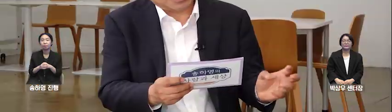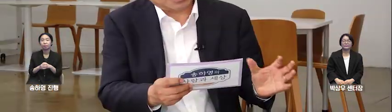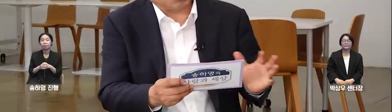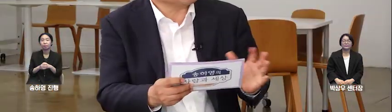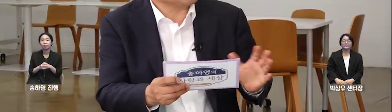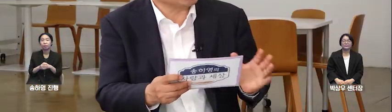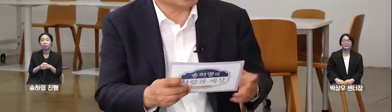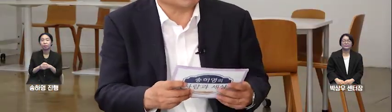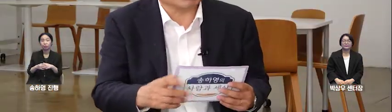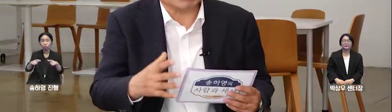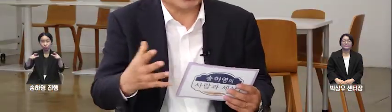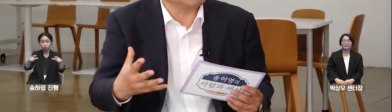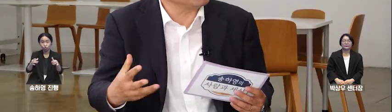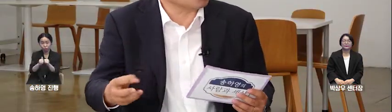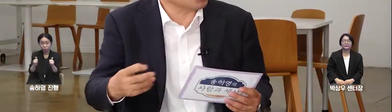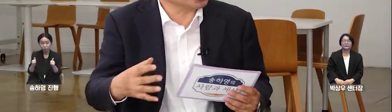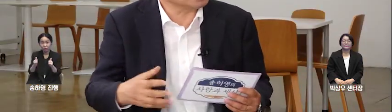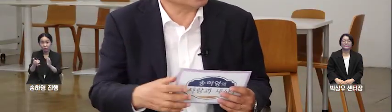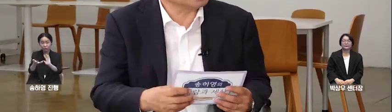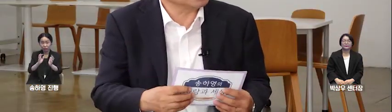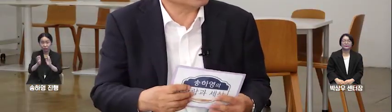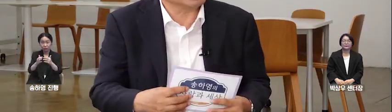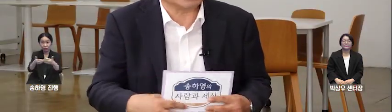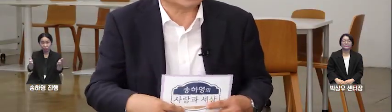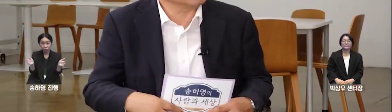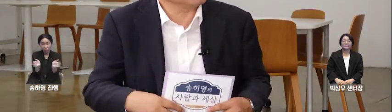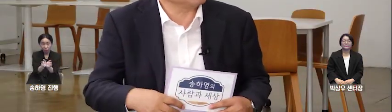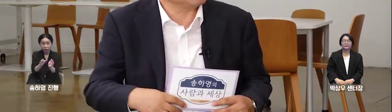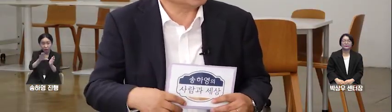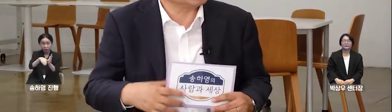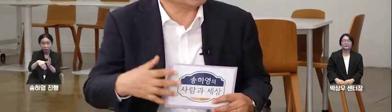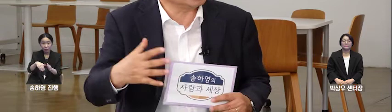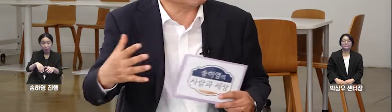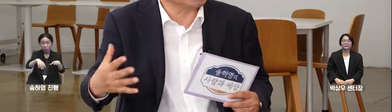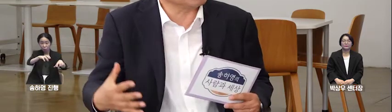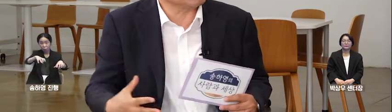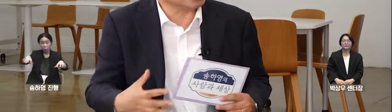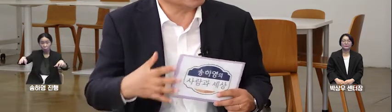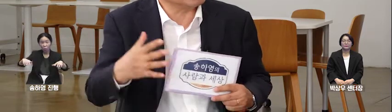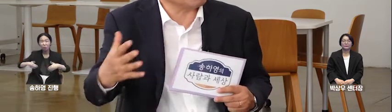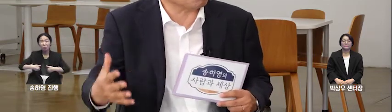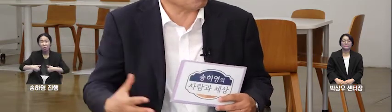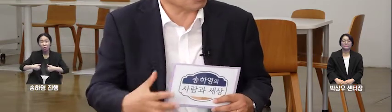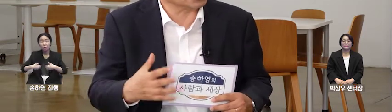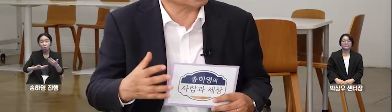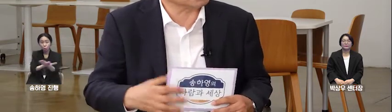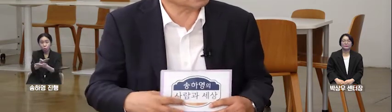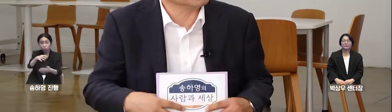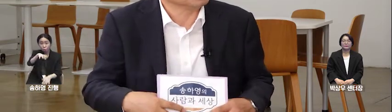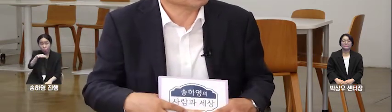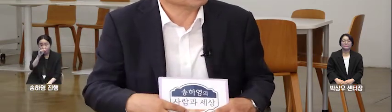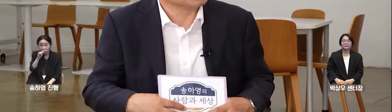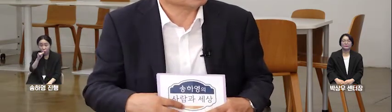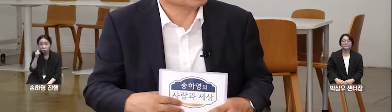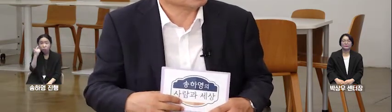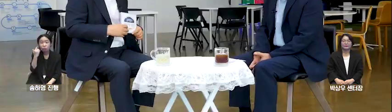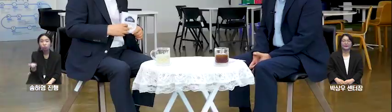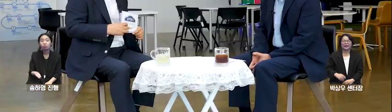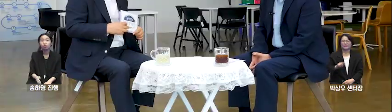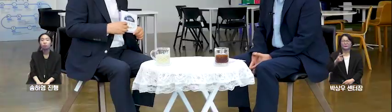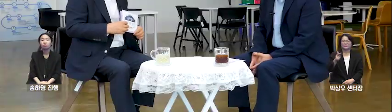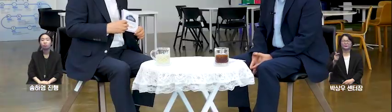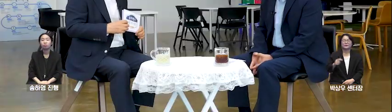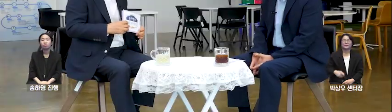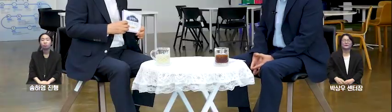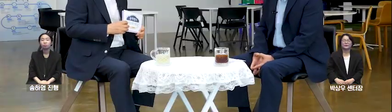그리고 아까 이렇게 주민자치 이런 거 하려면 공간이 있어야 되네. 그건 되게 주민자치 센터에서 만들어주나요? 공유 공간 같은 걸? 그런